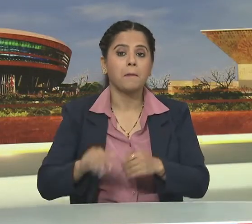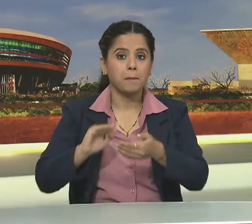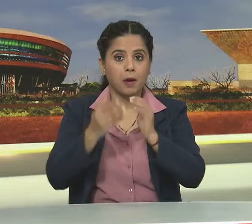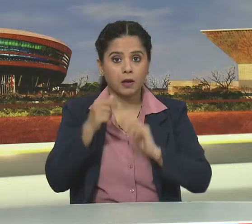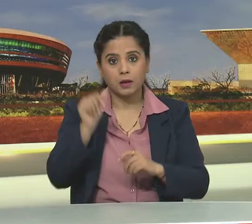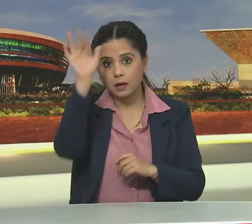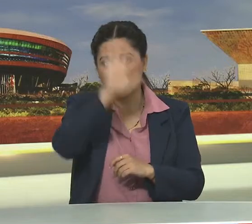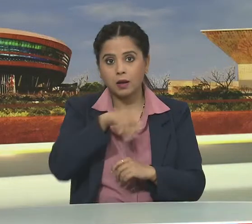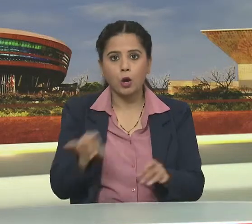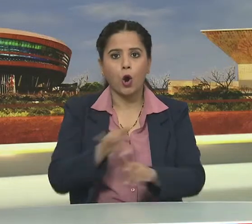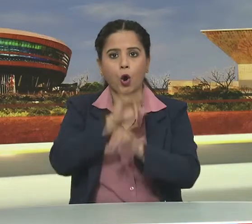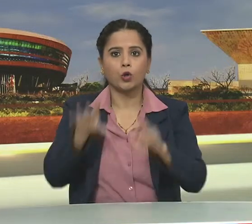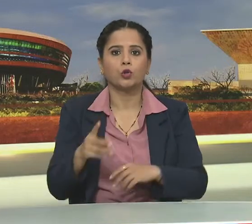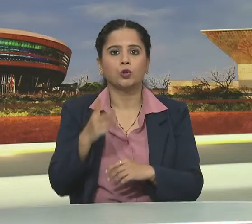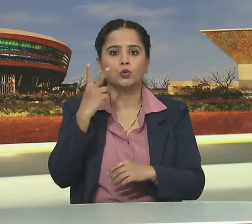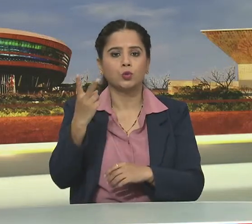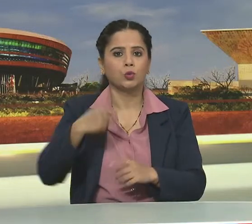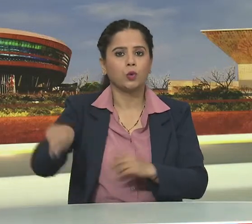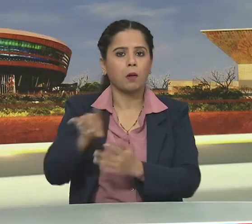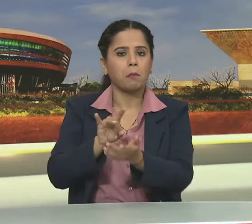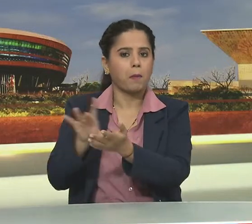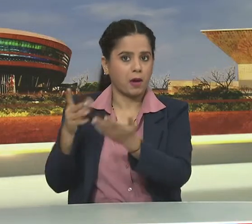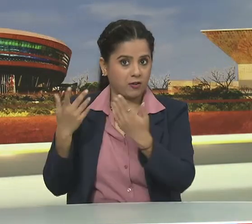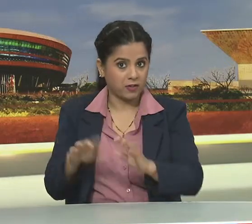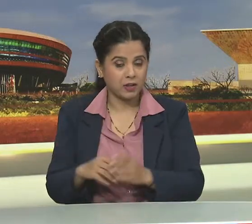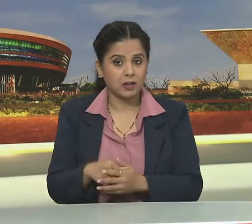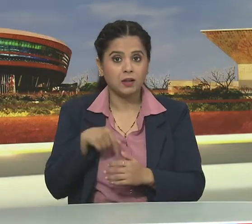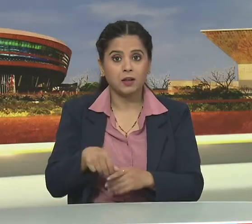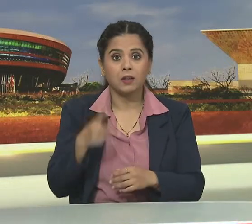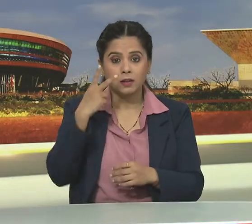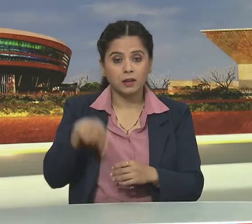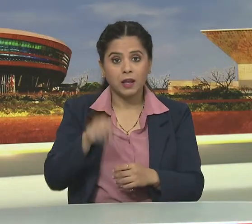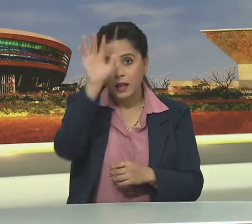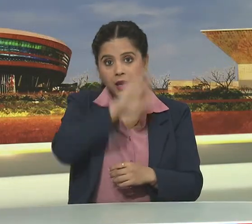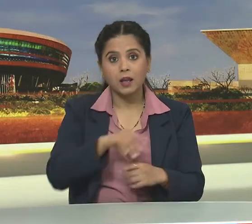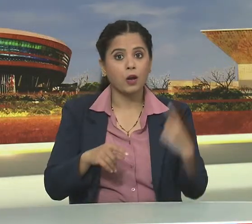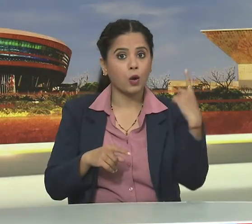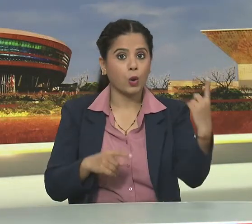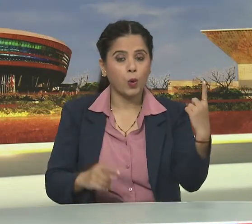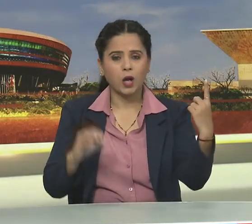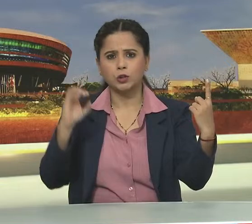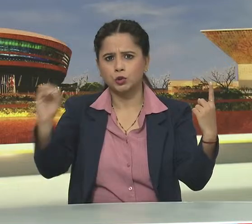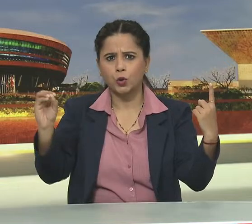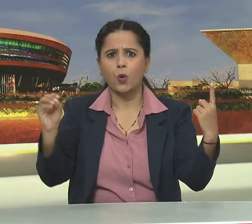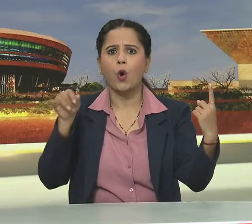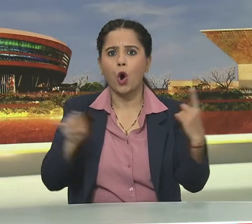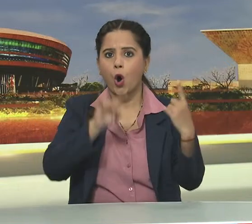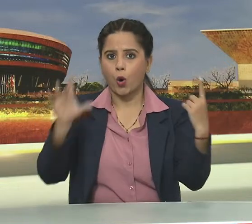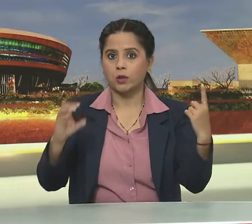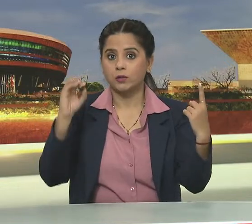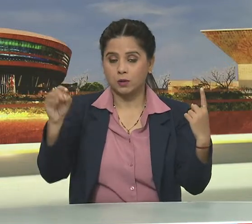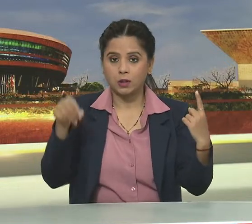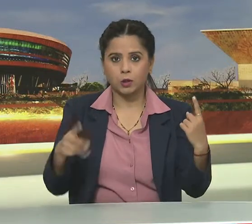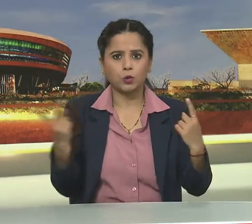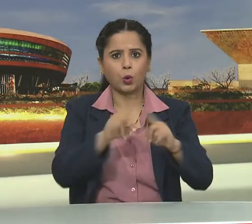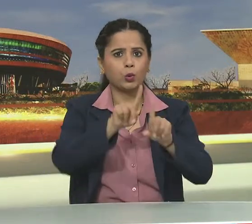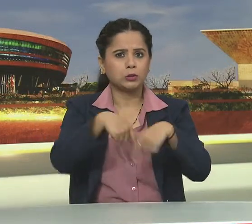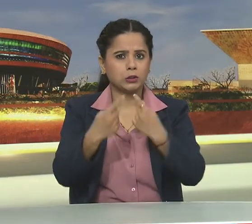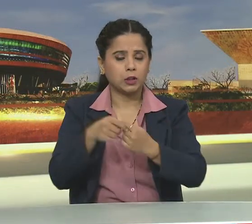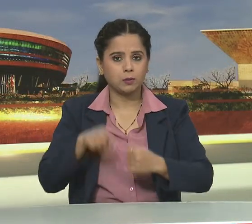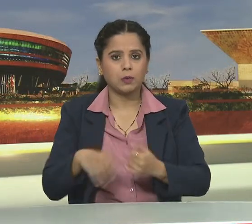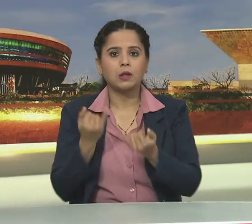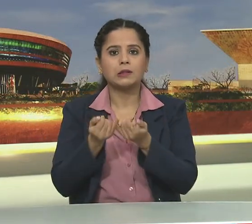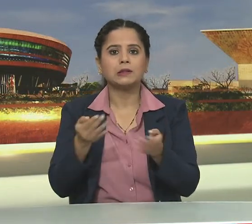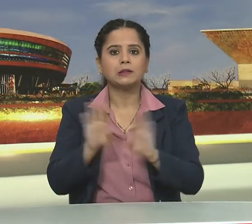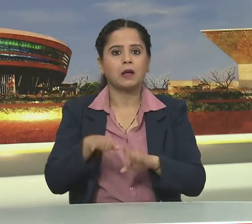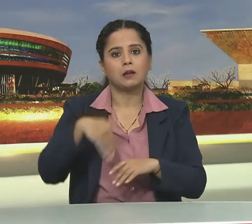में भारत ने ऑस्ट्रेलिया को 2 विकेट से हराया। सीरीज में भारत को मिली 1-0 की बढ़त। दोनों टीमों के बीच